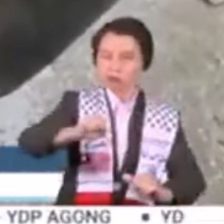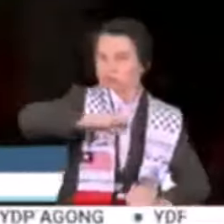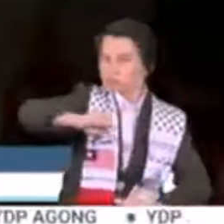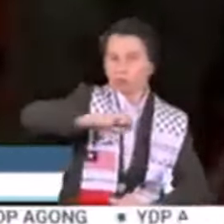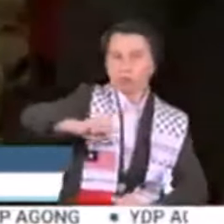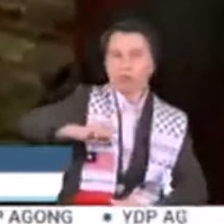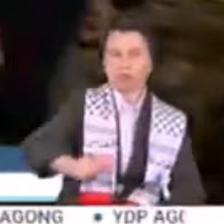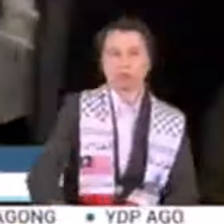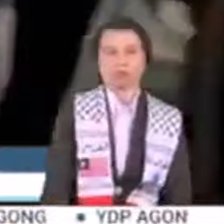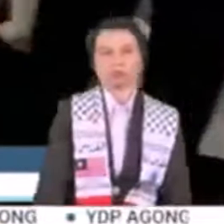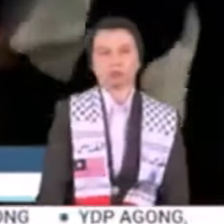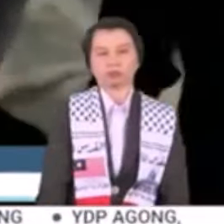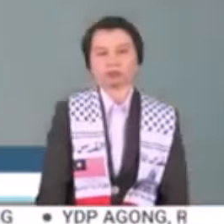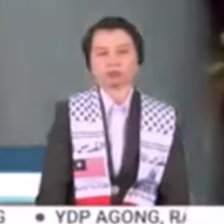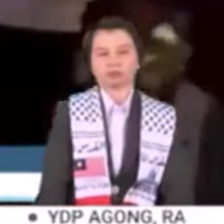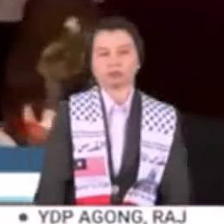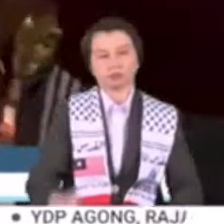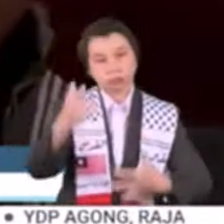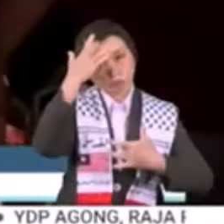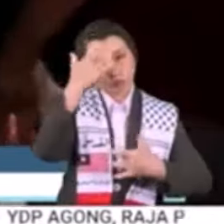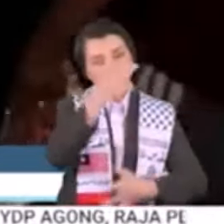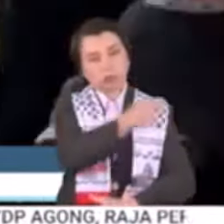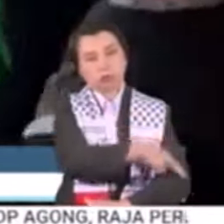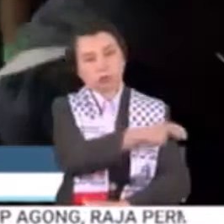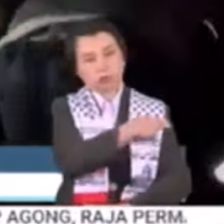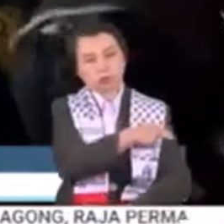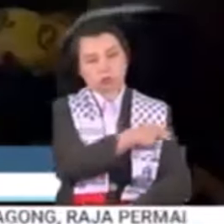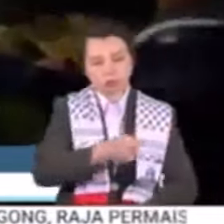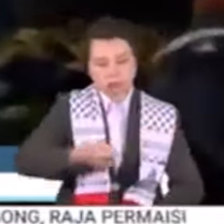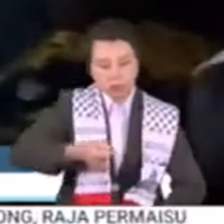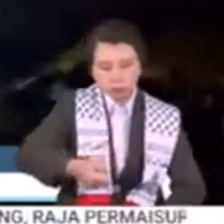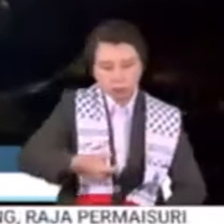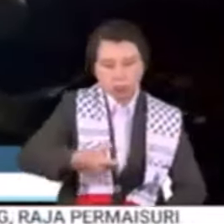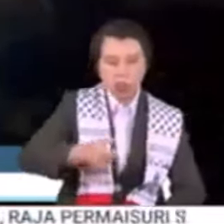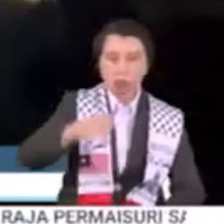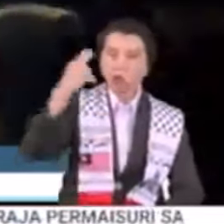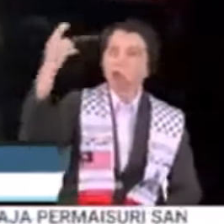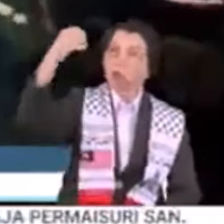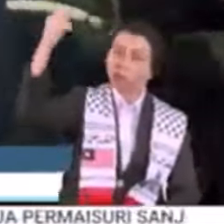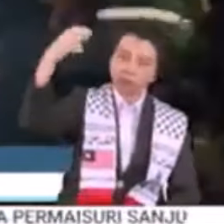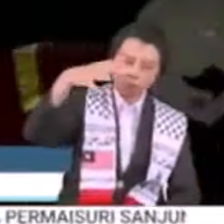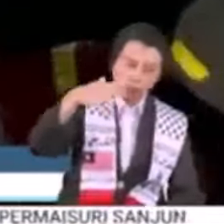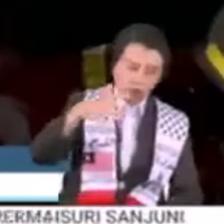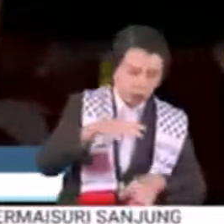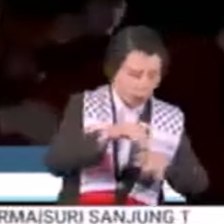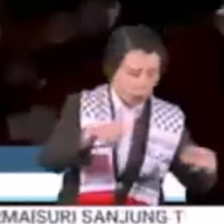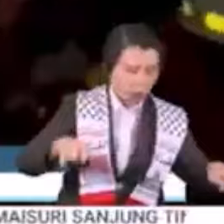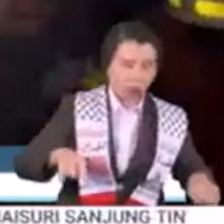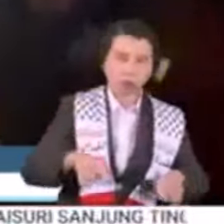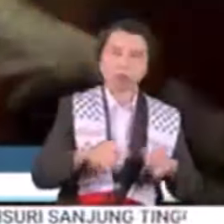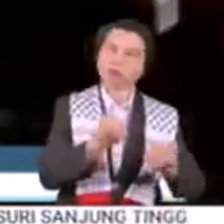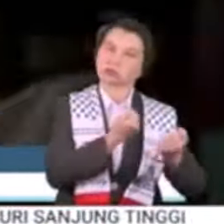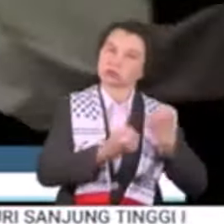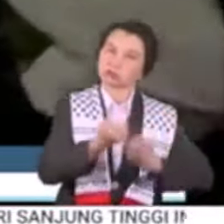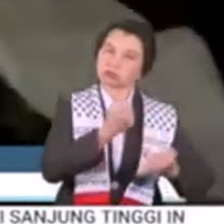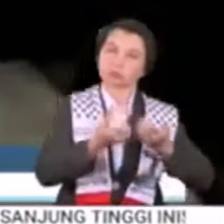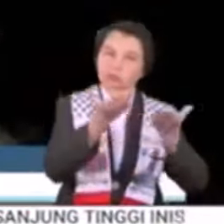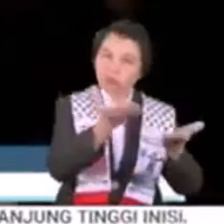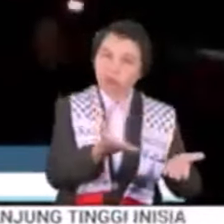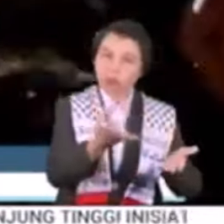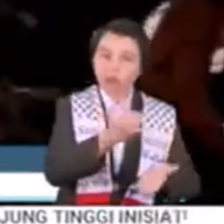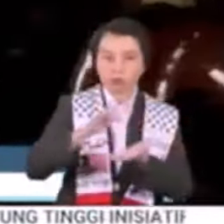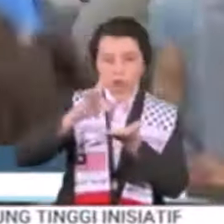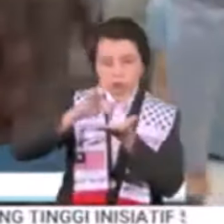perjuangan. Bagi pesakit di hospital, cahaya semula jadi menjadi penyuluh gelap penderitaan mereka,